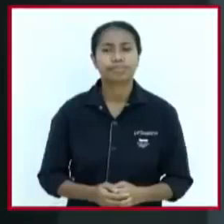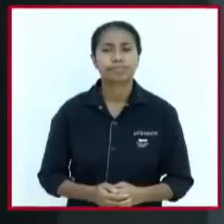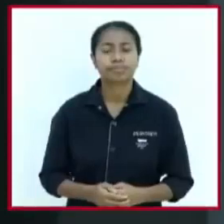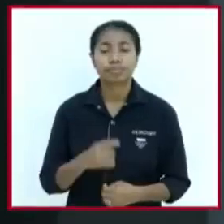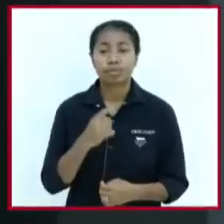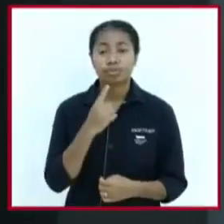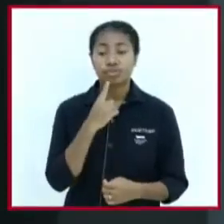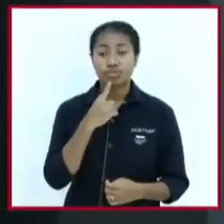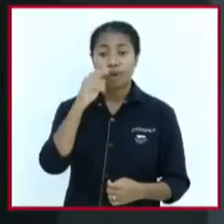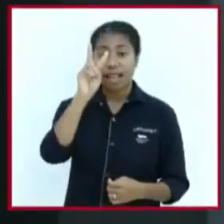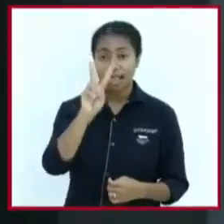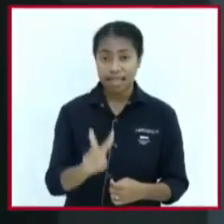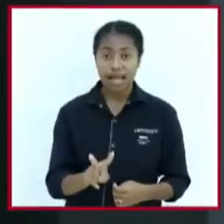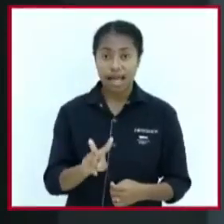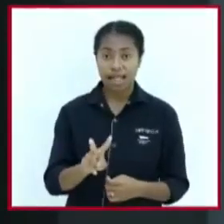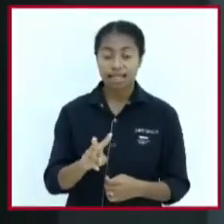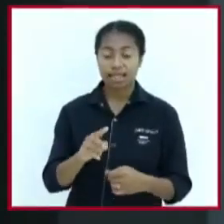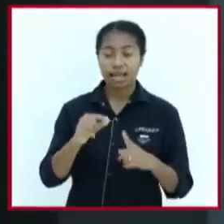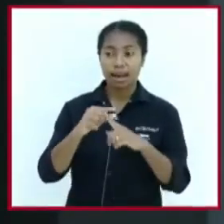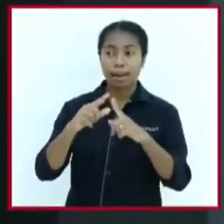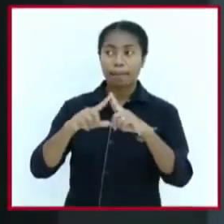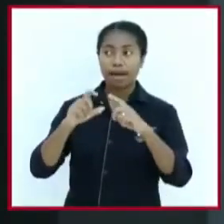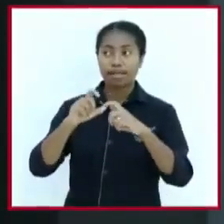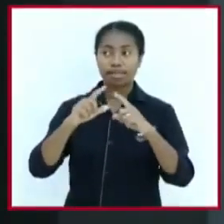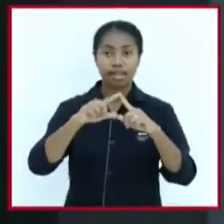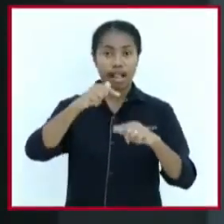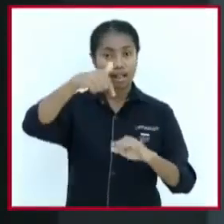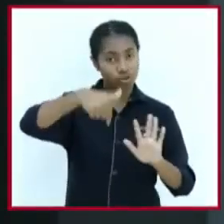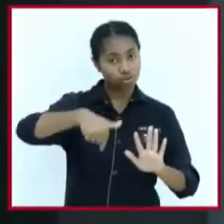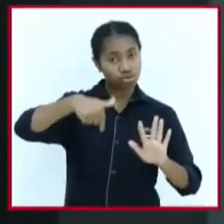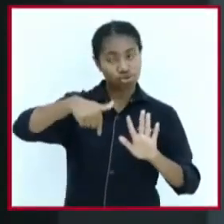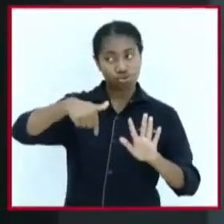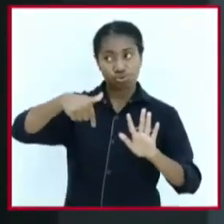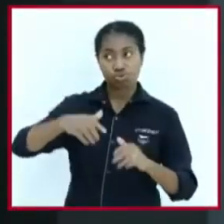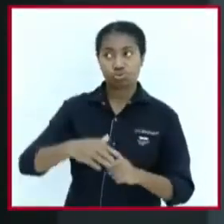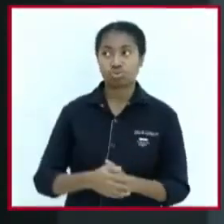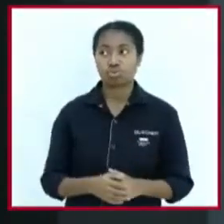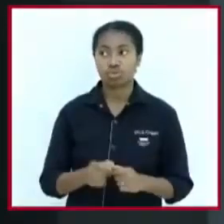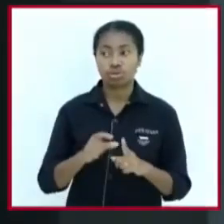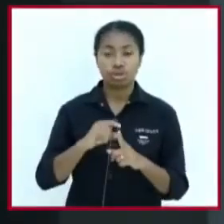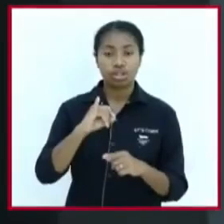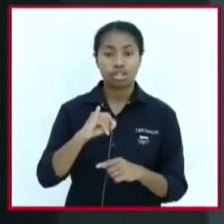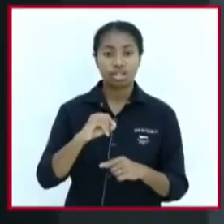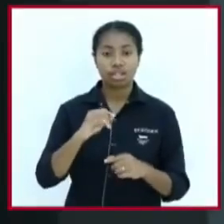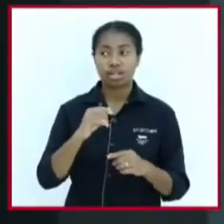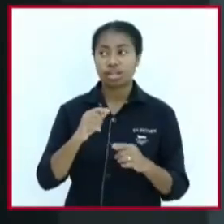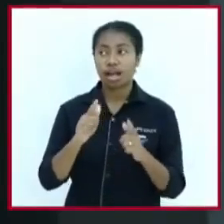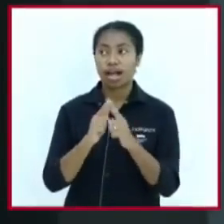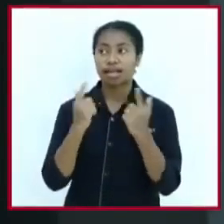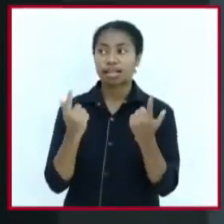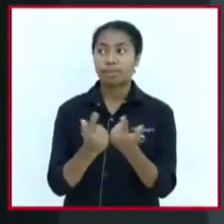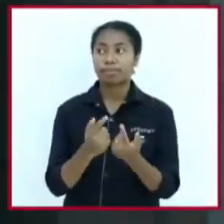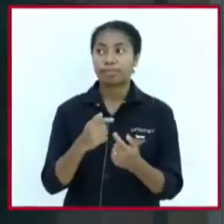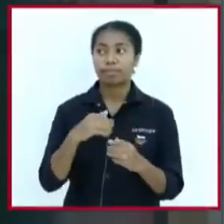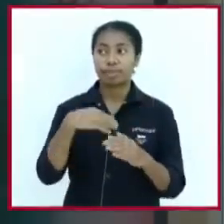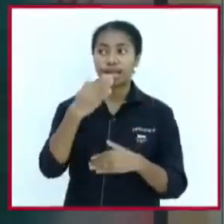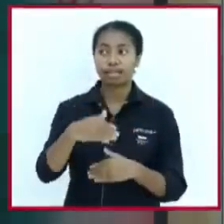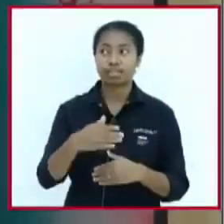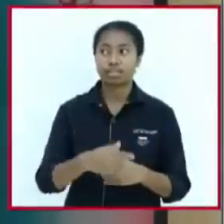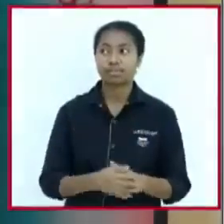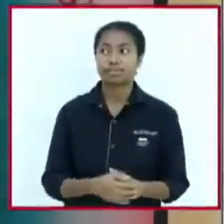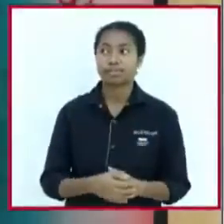Hai pasal 7 ini ya Di Hai Alkitab lai Indonesia